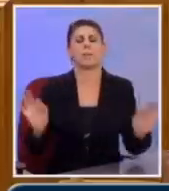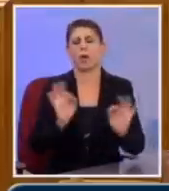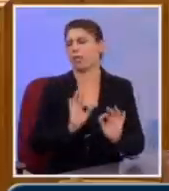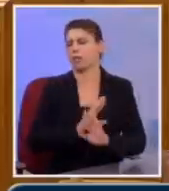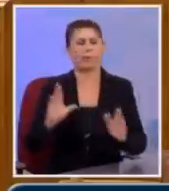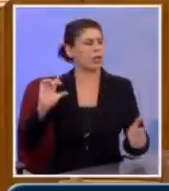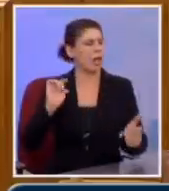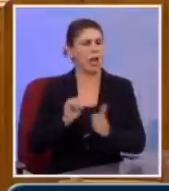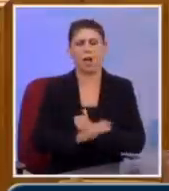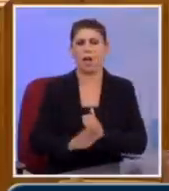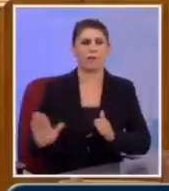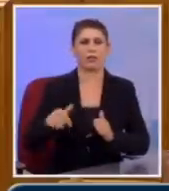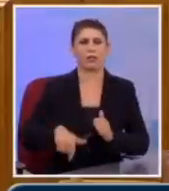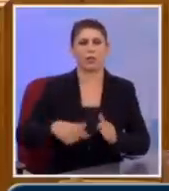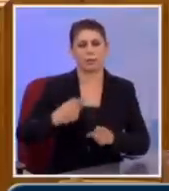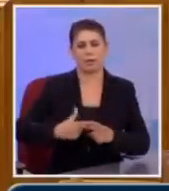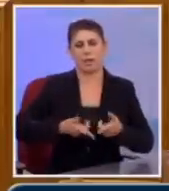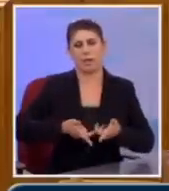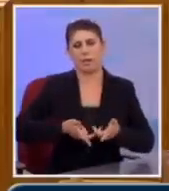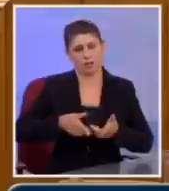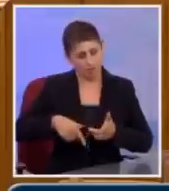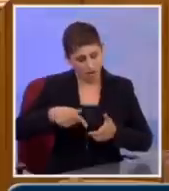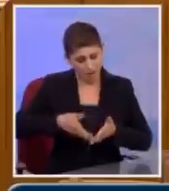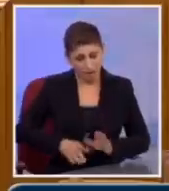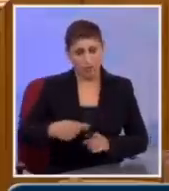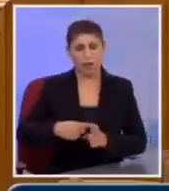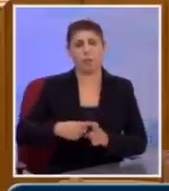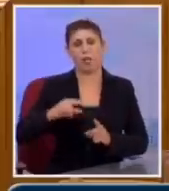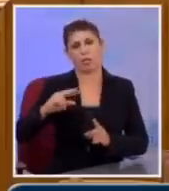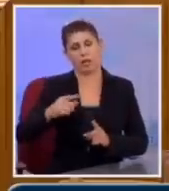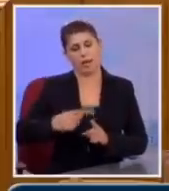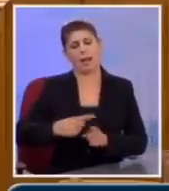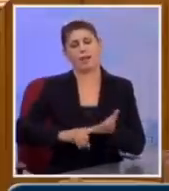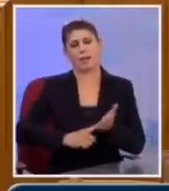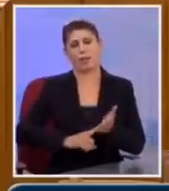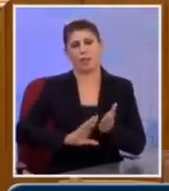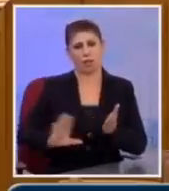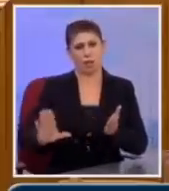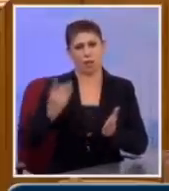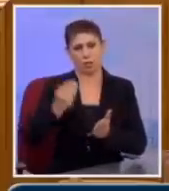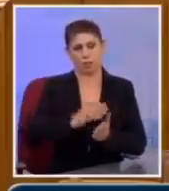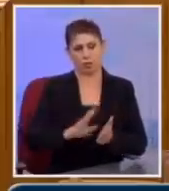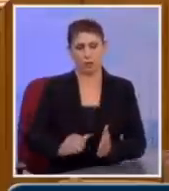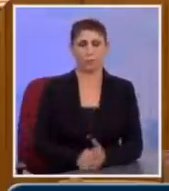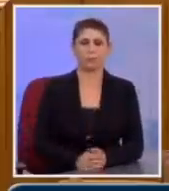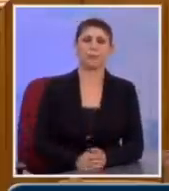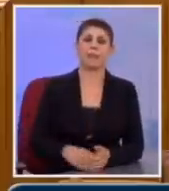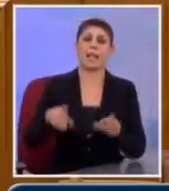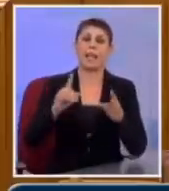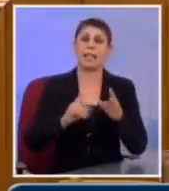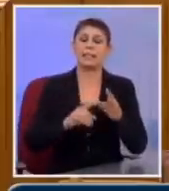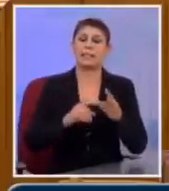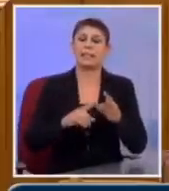για να γίνουν τα παιδιά Έλληνες πολίτες. Δεύτερη διάταξη. Τρίτη διάταξη που συνδέεται με